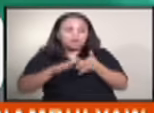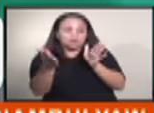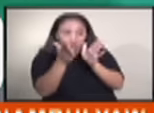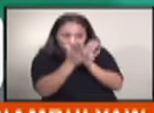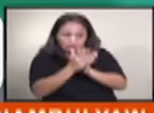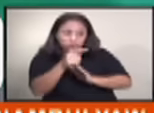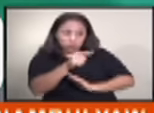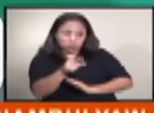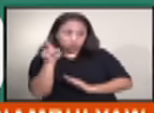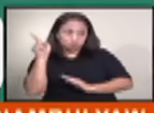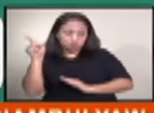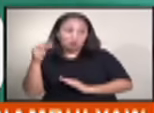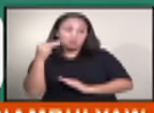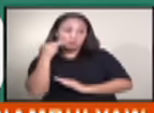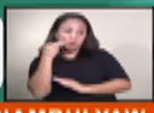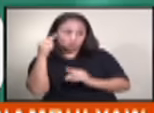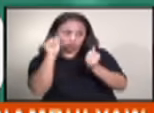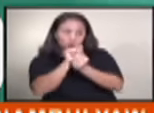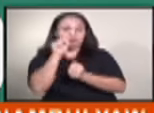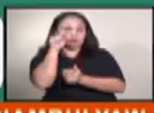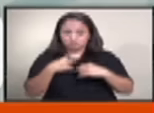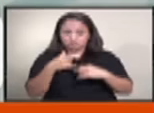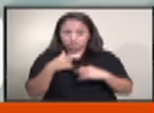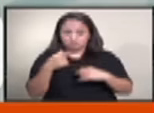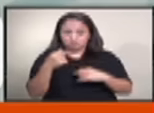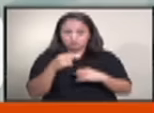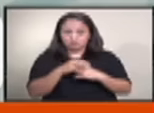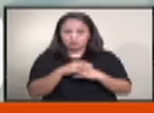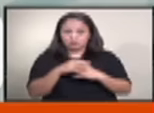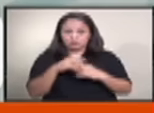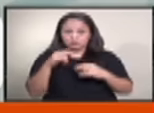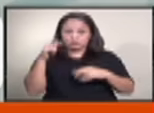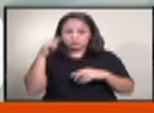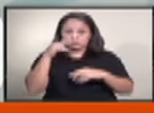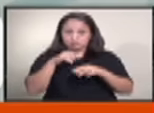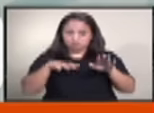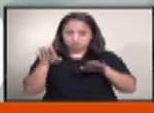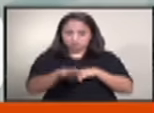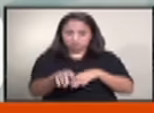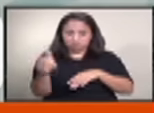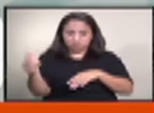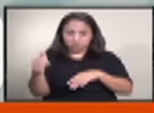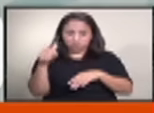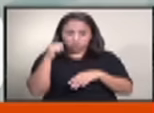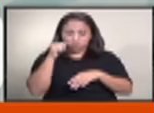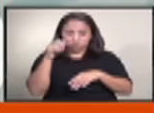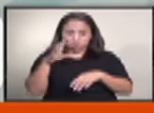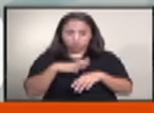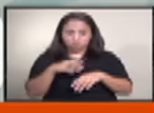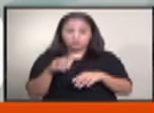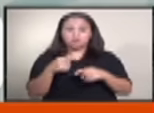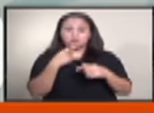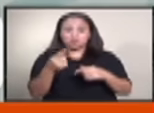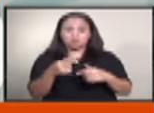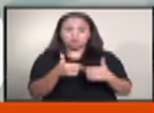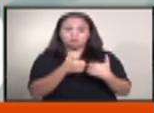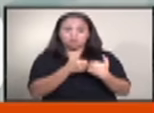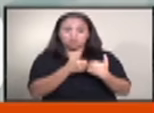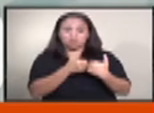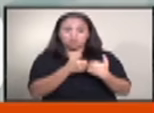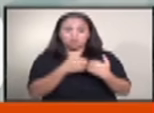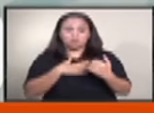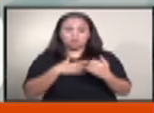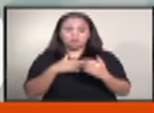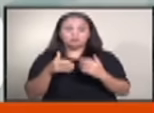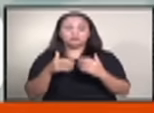pakiusap ni Marjorie sa inyo? Kahit po nagloko siya? Sinasabi niya kasi na may boyfriend, may asawa na po kasi